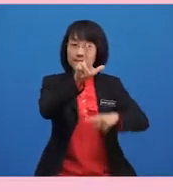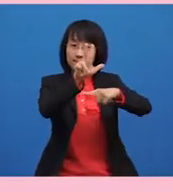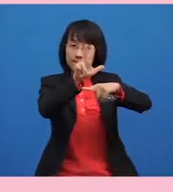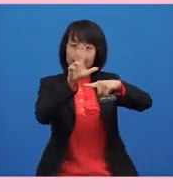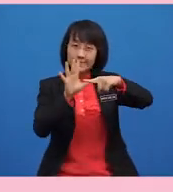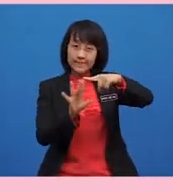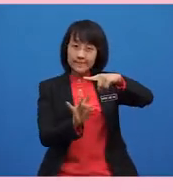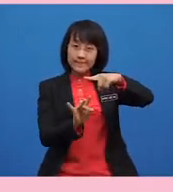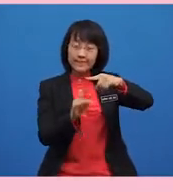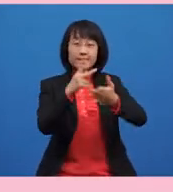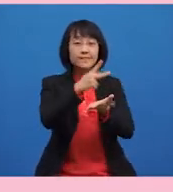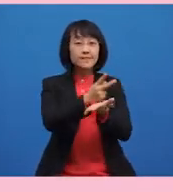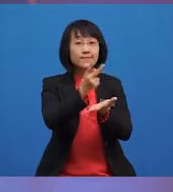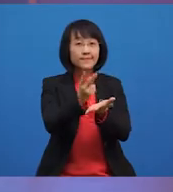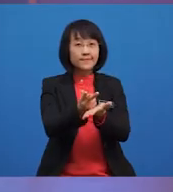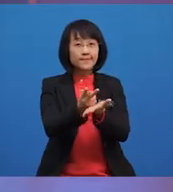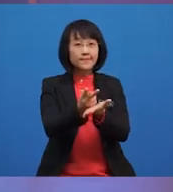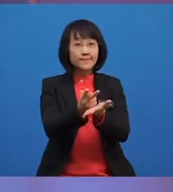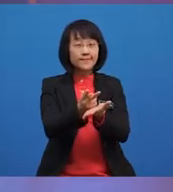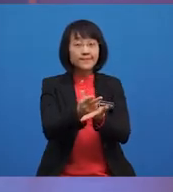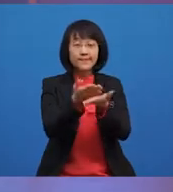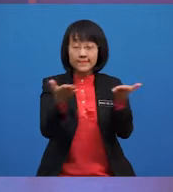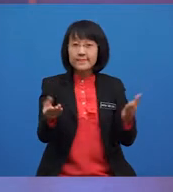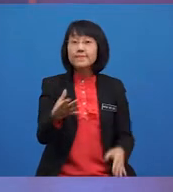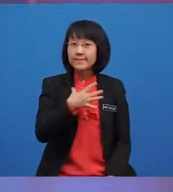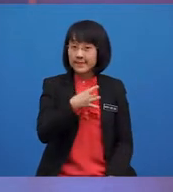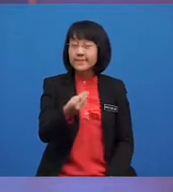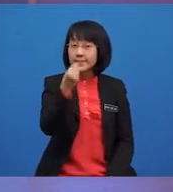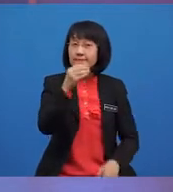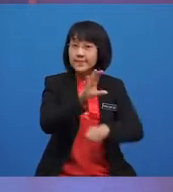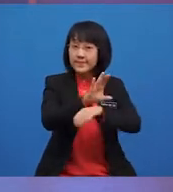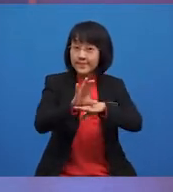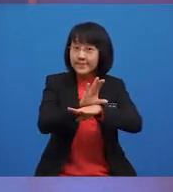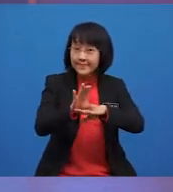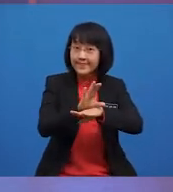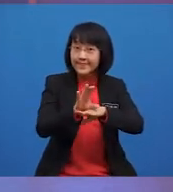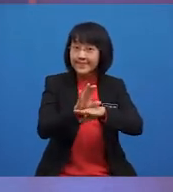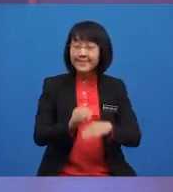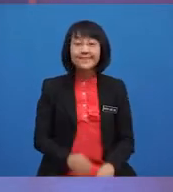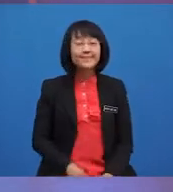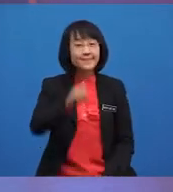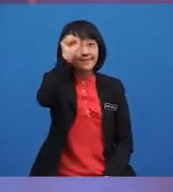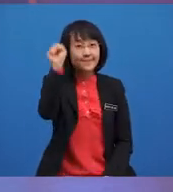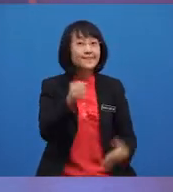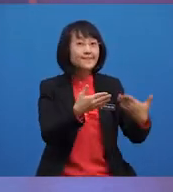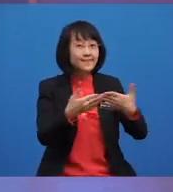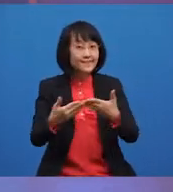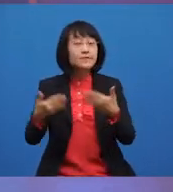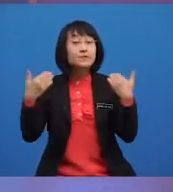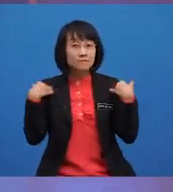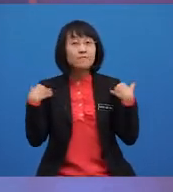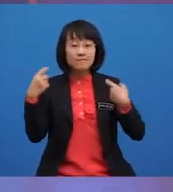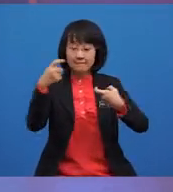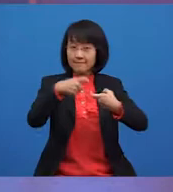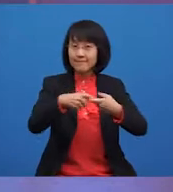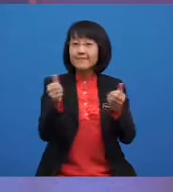3/8 kek. Kamu suka makan coklat ataupun tidak? Soalan seterusnya ada